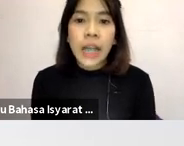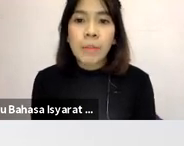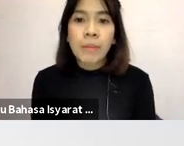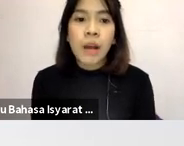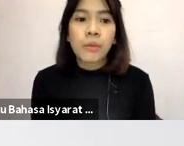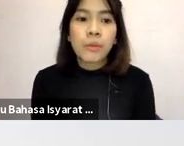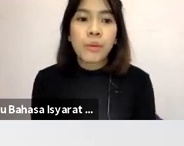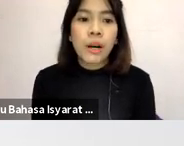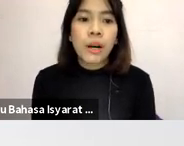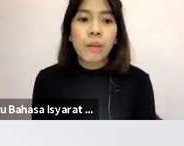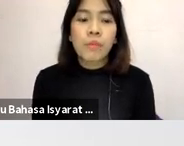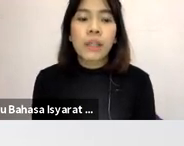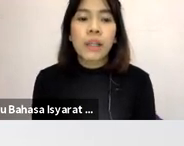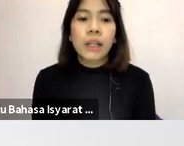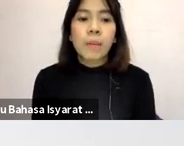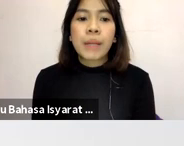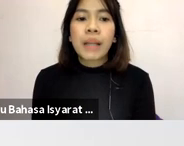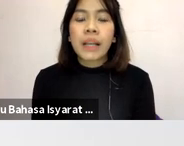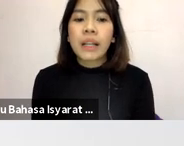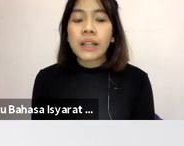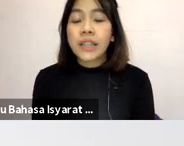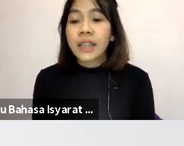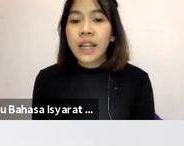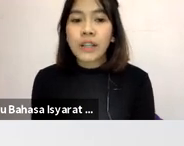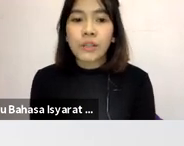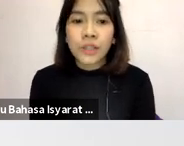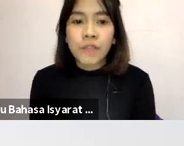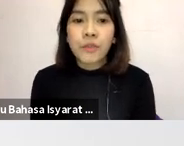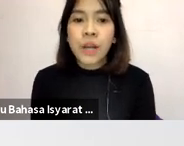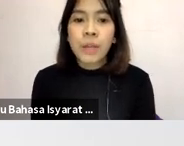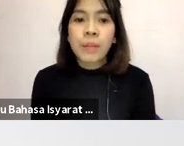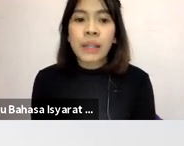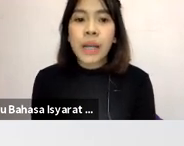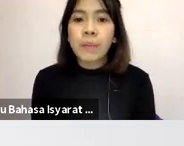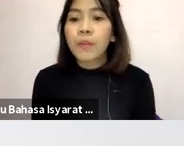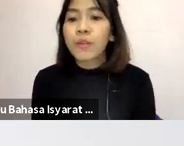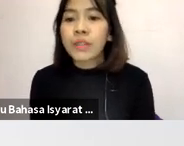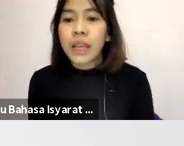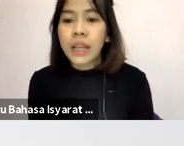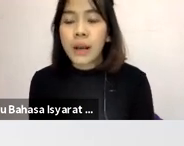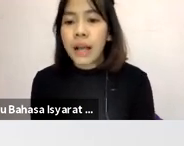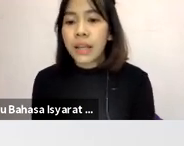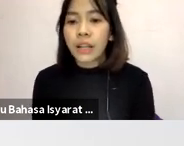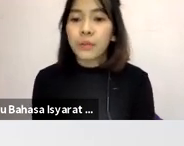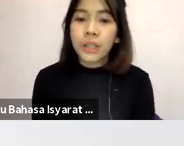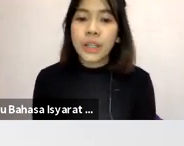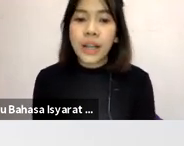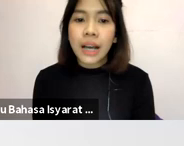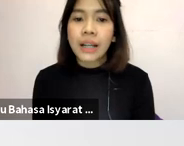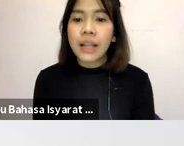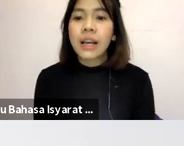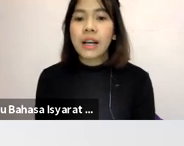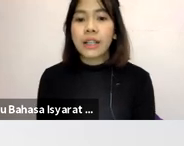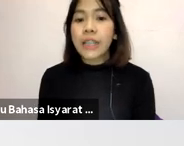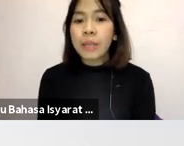Kami mau membuat pelibatan yang secara inklusif juga melibatkan pengurus lainnya antara tuli